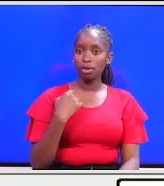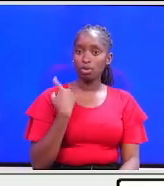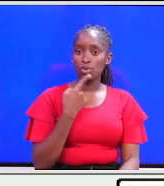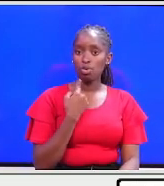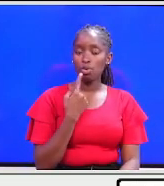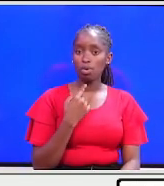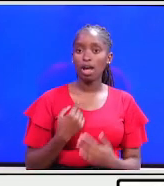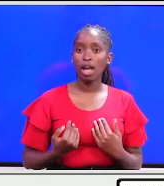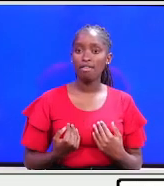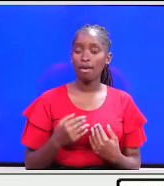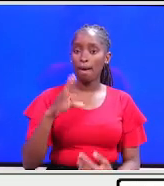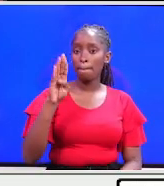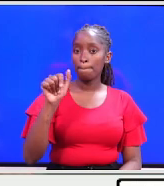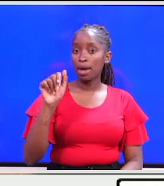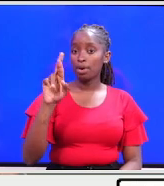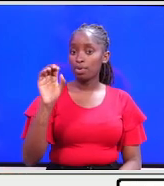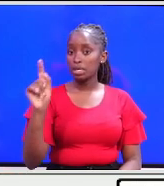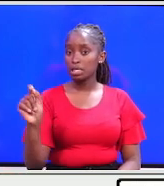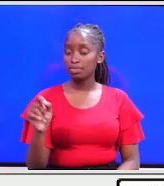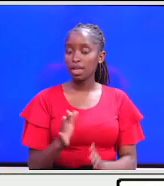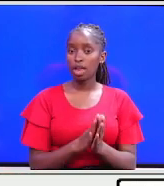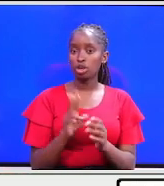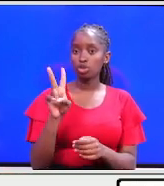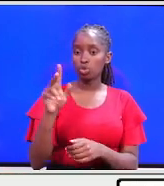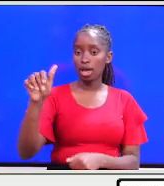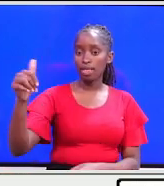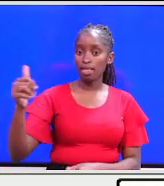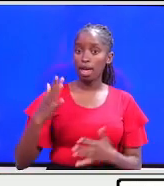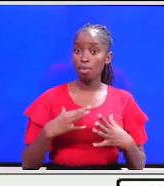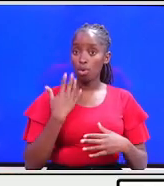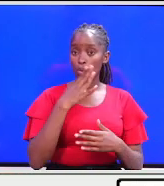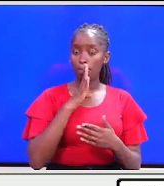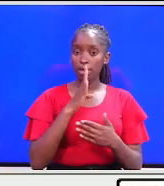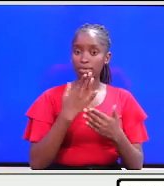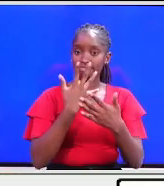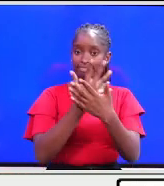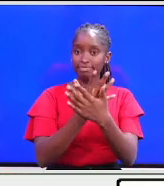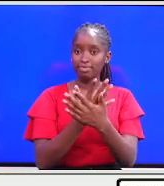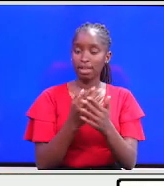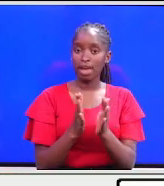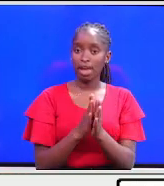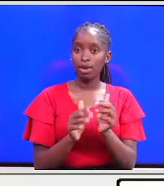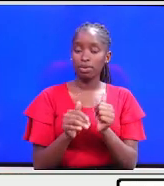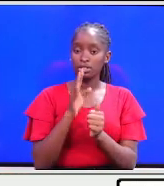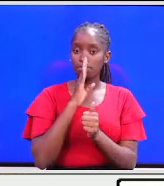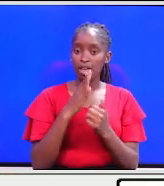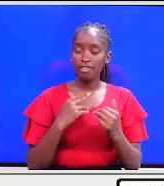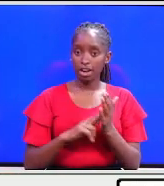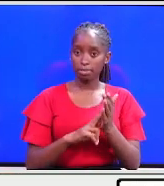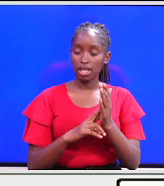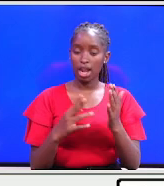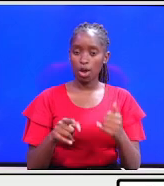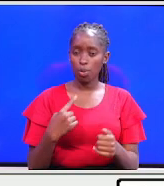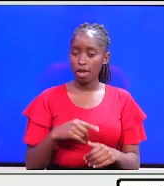ndiye Barorot pamoja na wengine wawili ambao wameshawekwa ndani ya kile ambacho ni nakala ambayo iliweza kuwasilishwa. Na hivyo basi